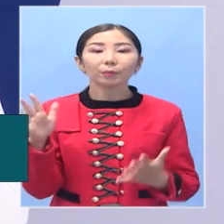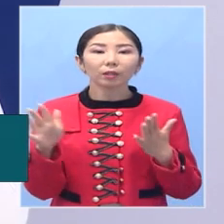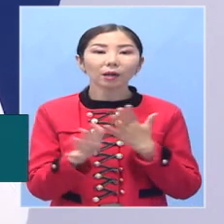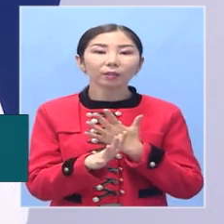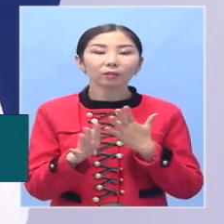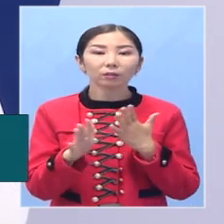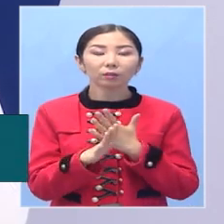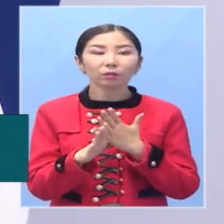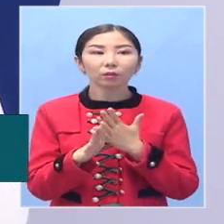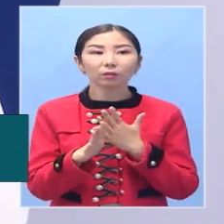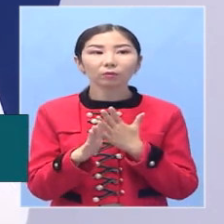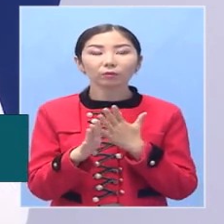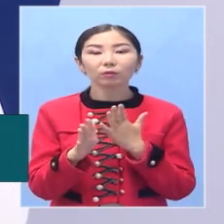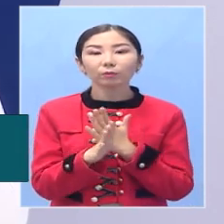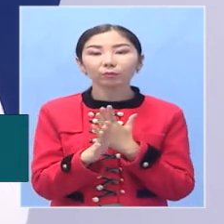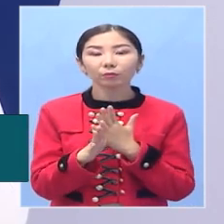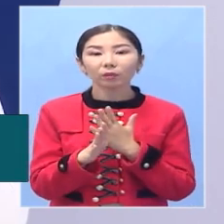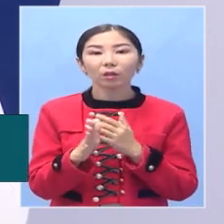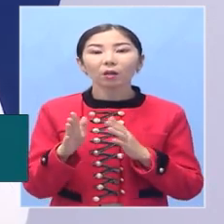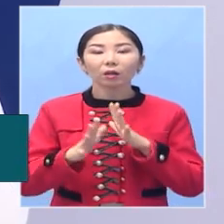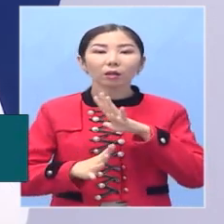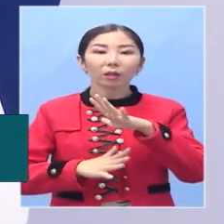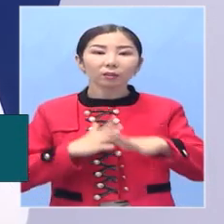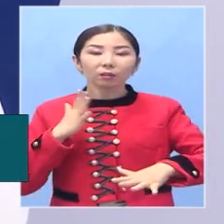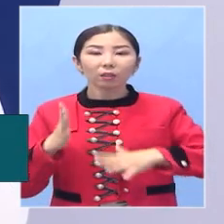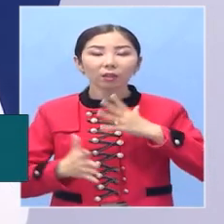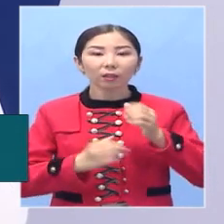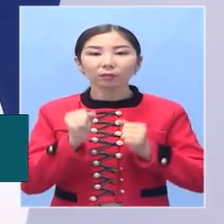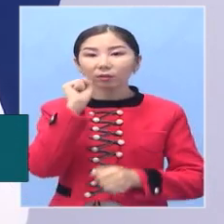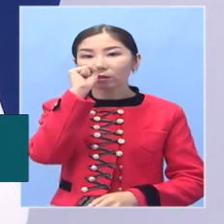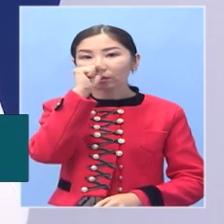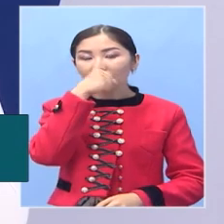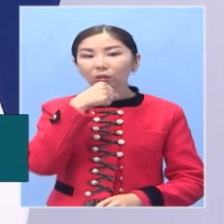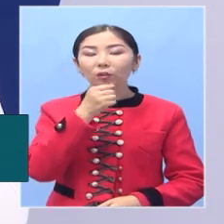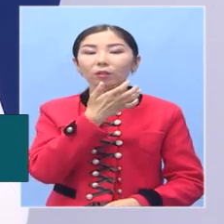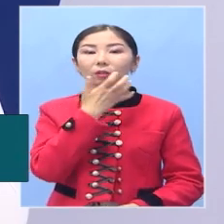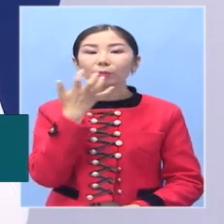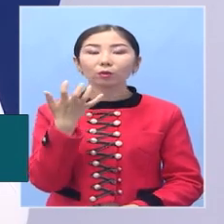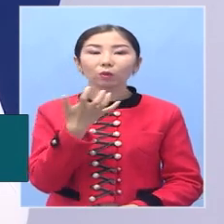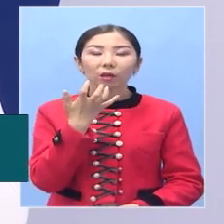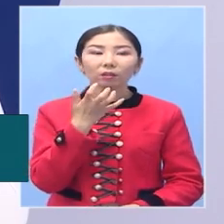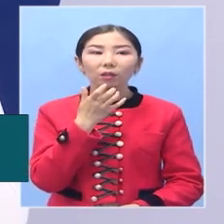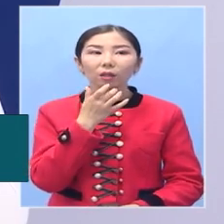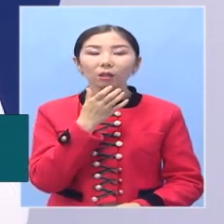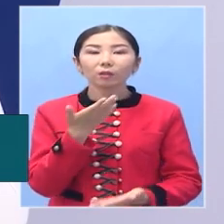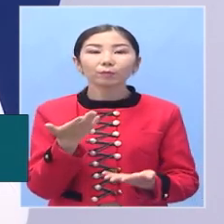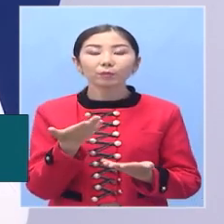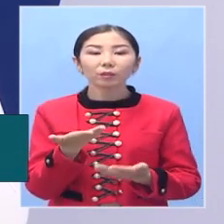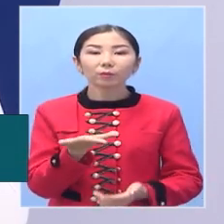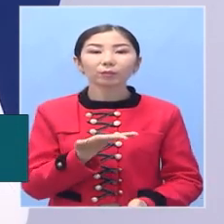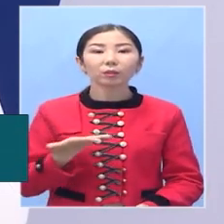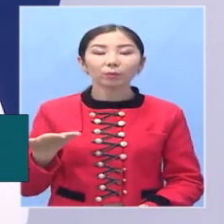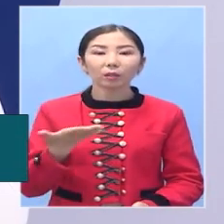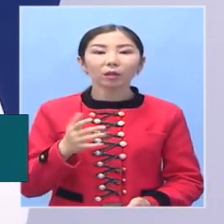табиғаттың енді жаңағы қатты аяз, салқын, қатты ыссылық сол кездерде, сосын жаңағы мына